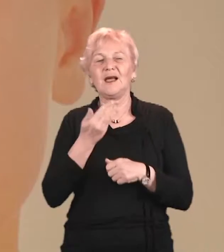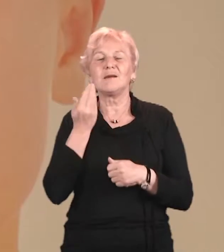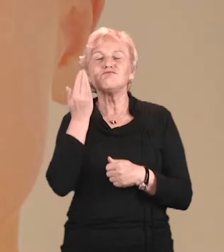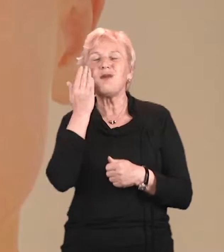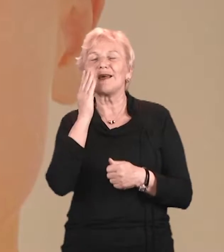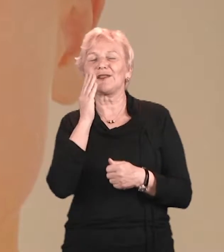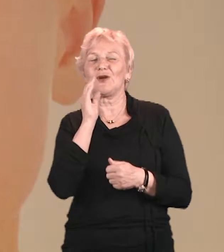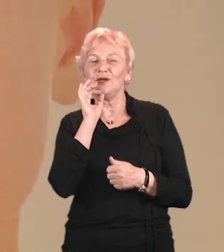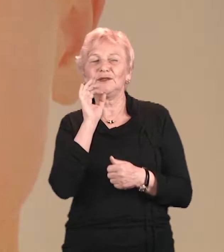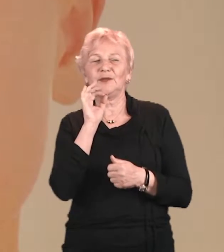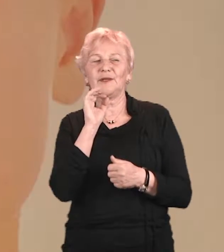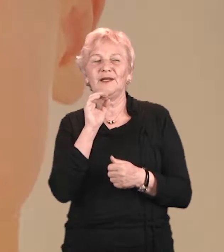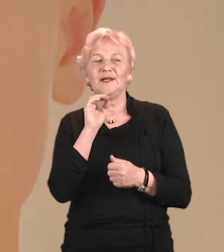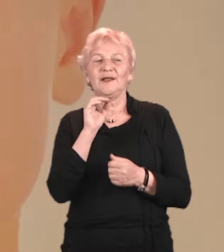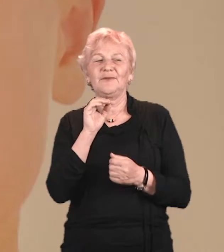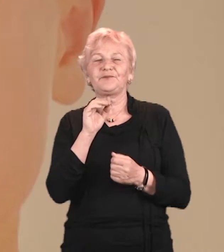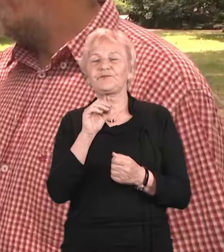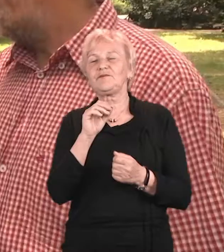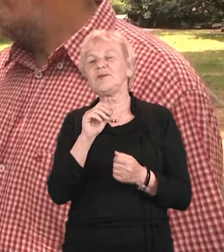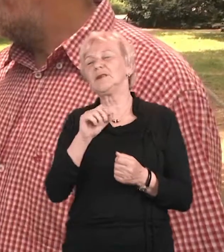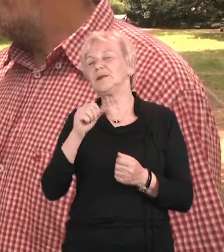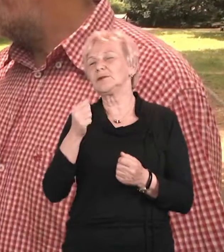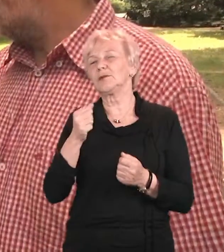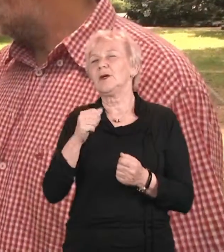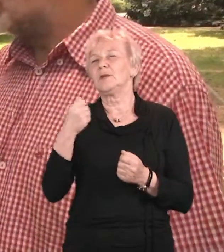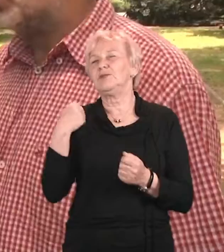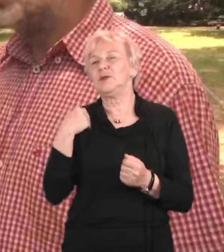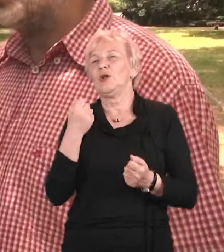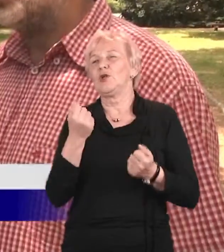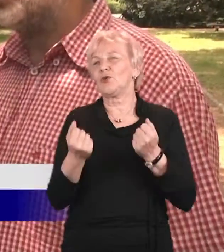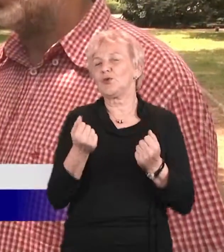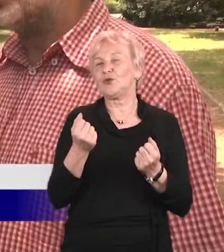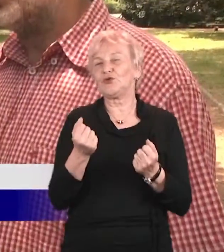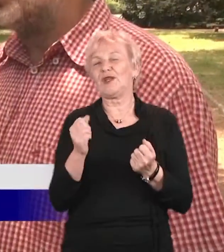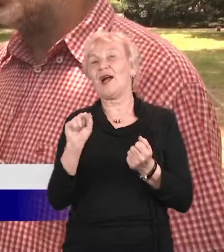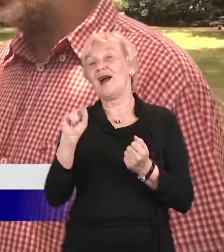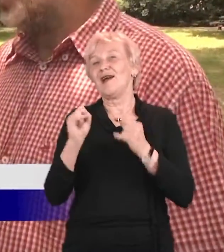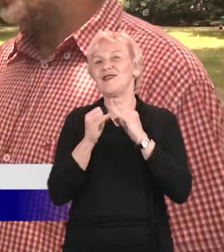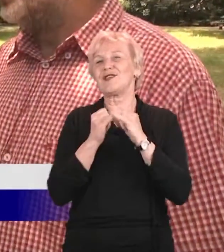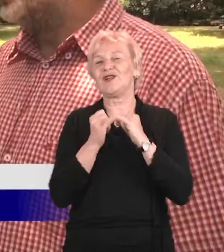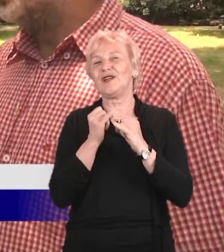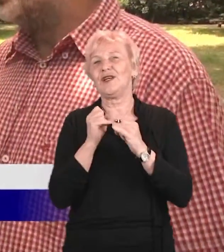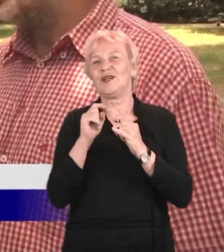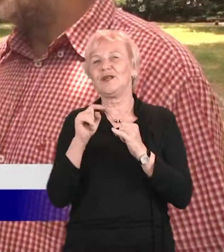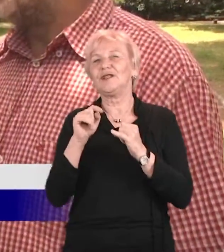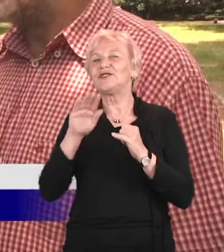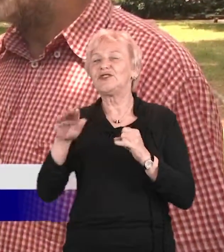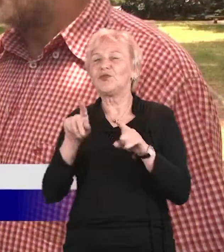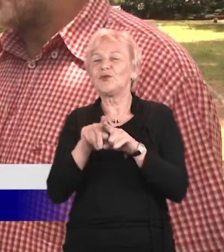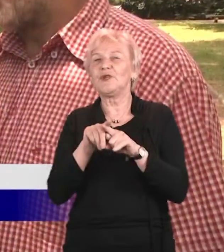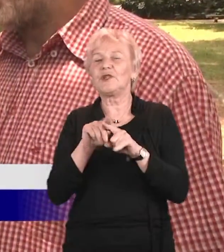wynoszą, jest dla nich największą nagrodą. Najwięcej radości przychodzi z pokonywania trudności. I to jest ta